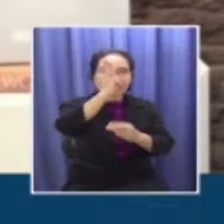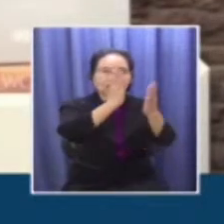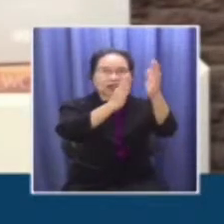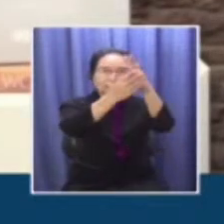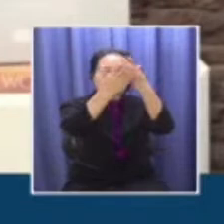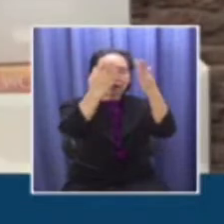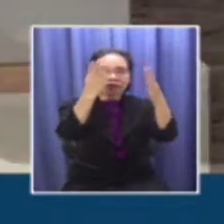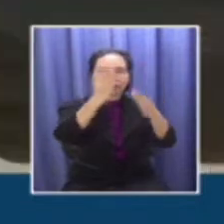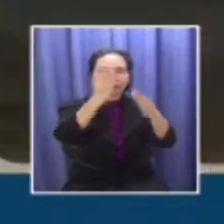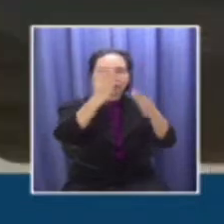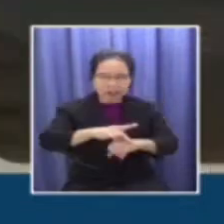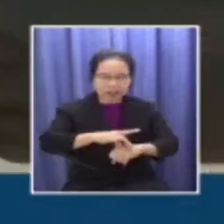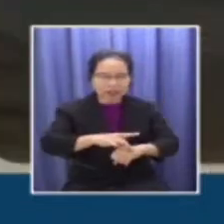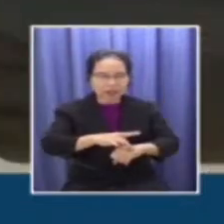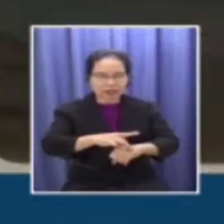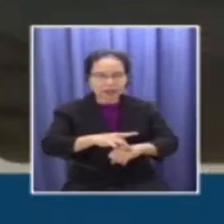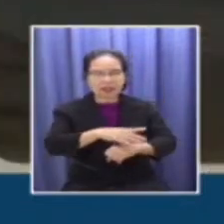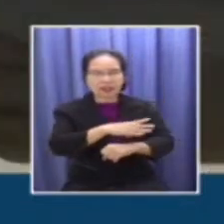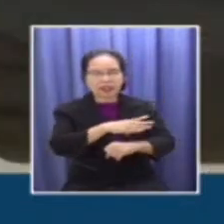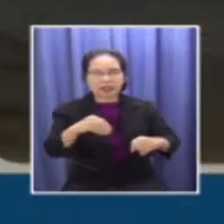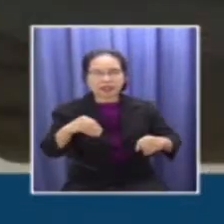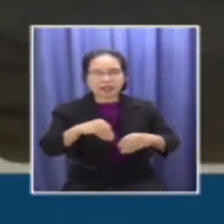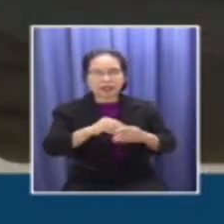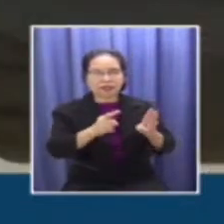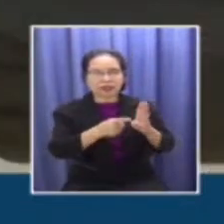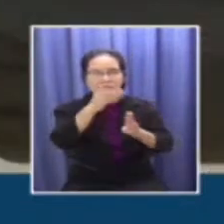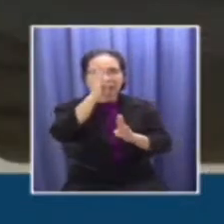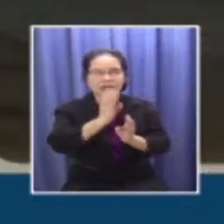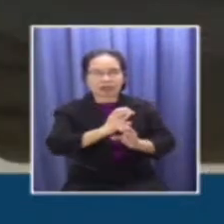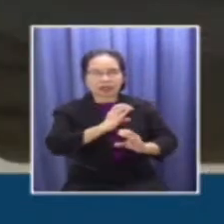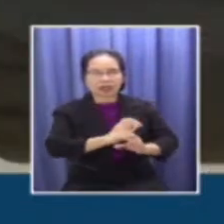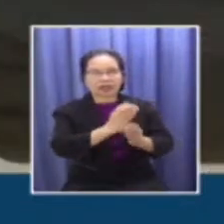Onyankopɔn bo nipa so wa metena wiase.